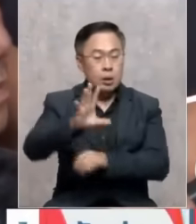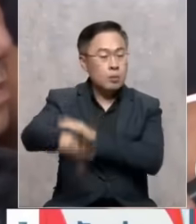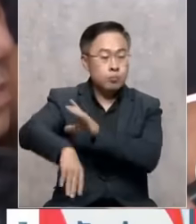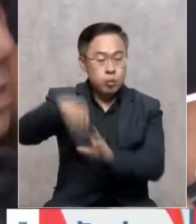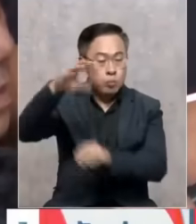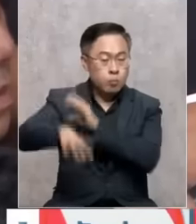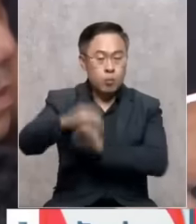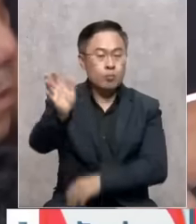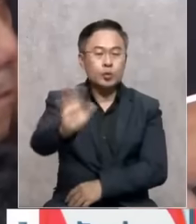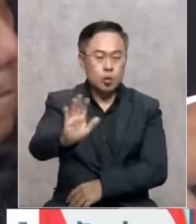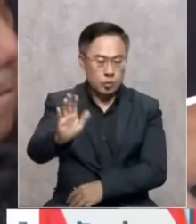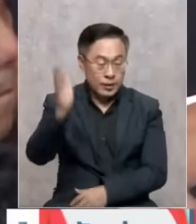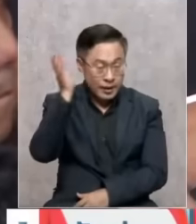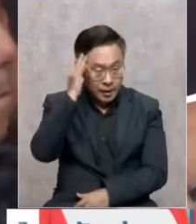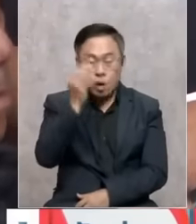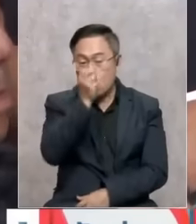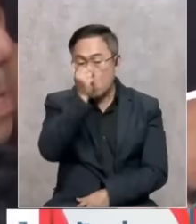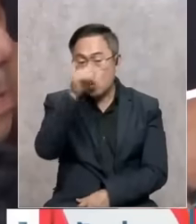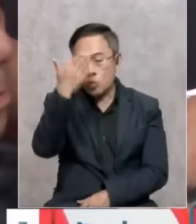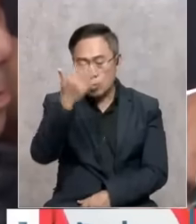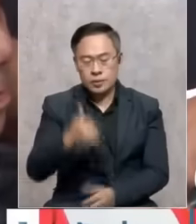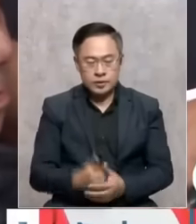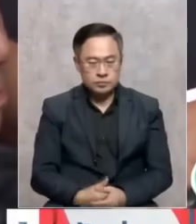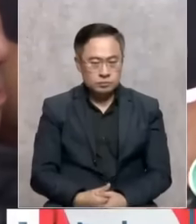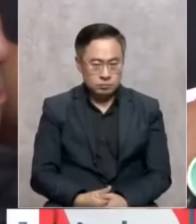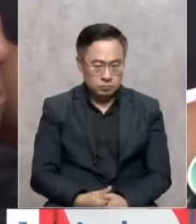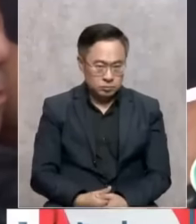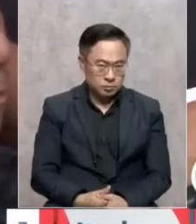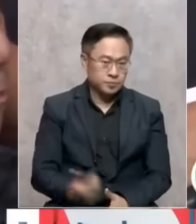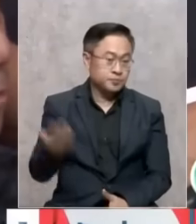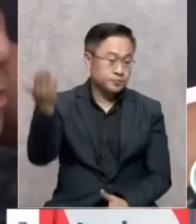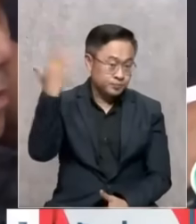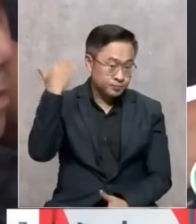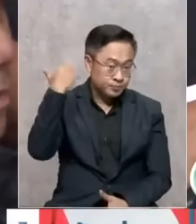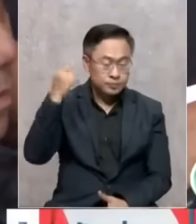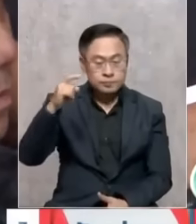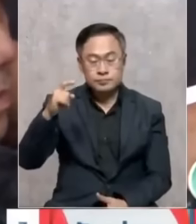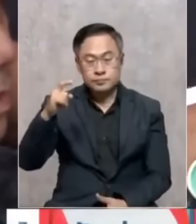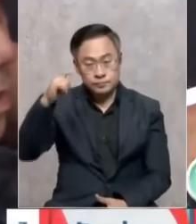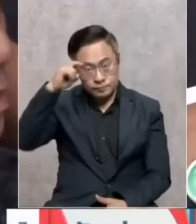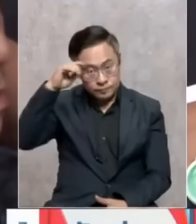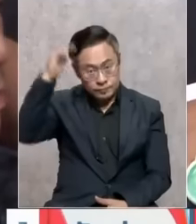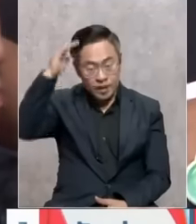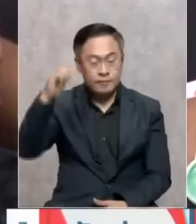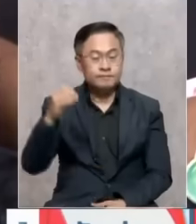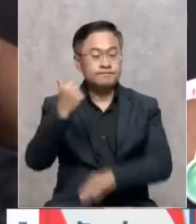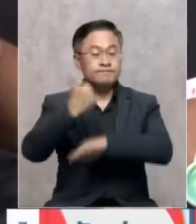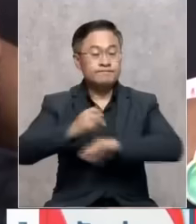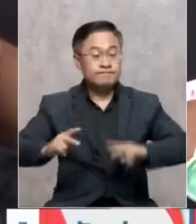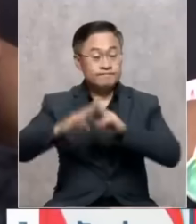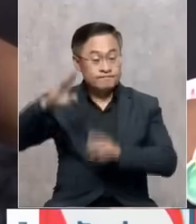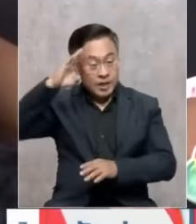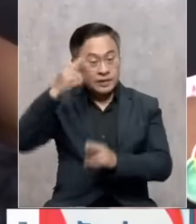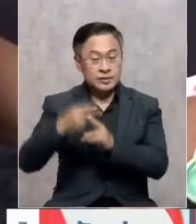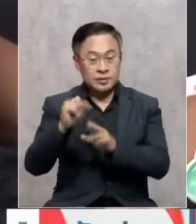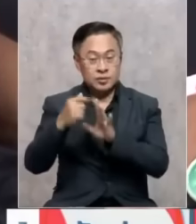ไปกับคุณเศรษฐานี่แหละที่ไปคุยกับผบ.เหล่าทัพก็บอกไปคุยเรื่องสถานการณ์ประเทศไปแลกเปลี่ยนความต้องการการเมืองอยากได้นโ